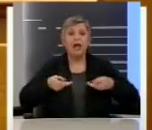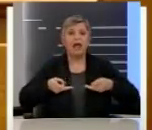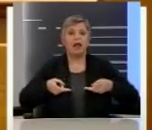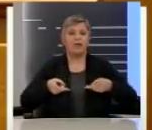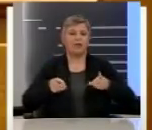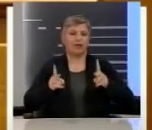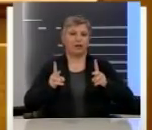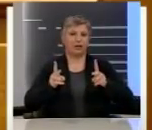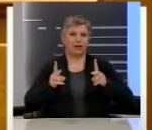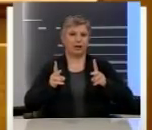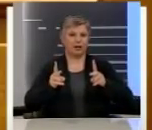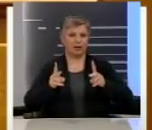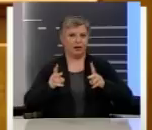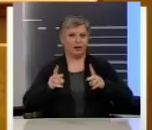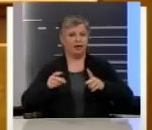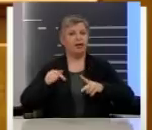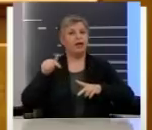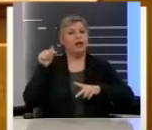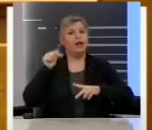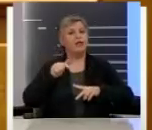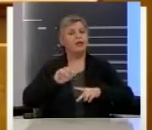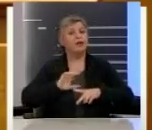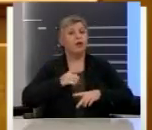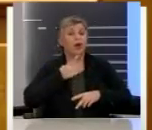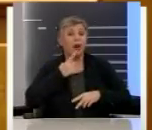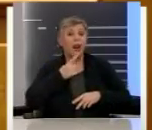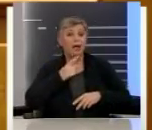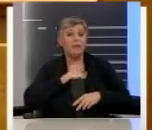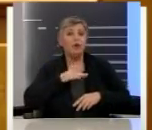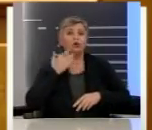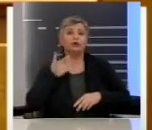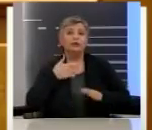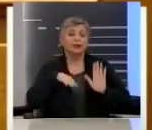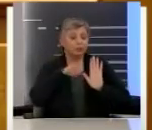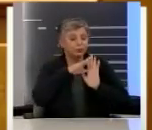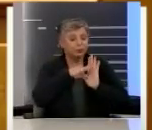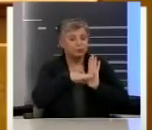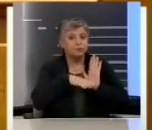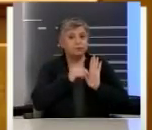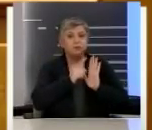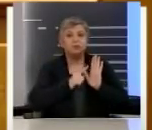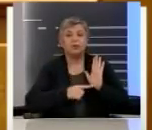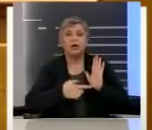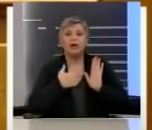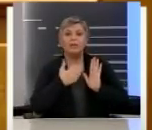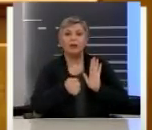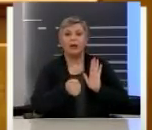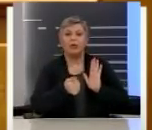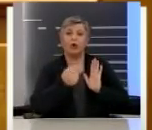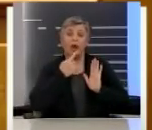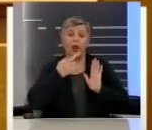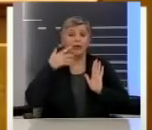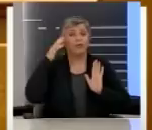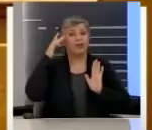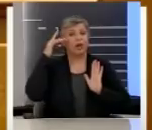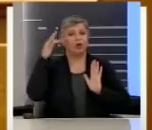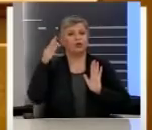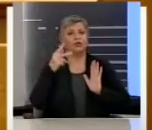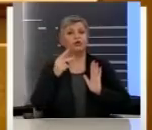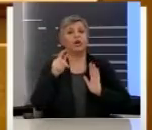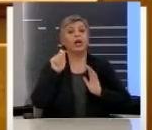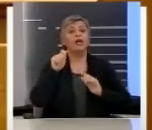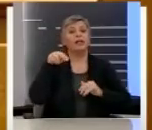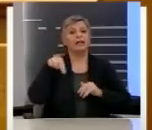Ο Καντ έλεγε ότι το δίκαιο είναι το σύνολο των προϋποθέσεων υπό τις οποίες η ελεύθερη επιλογή του καθενός μπορεί να